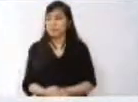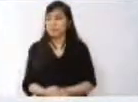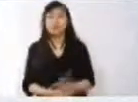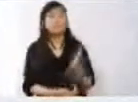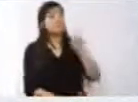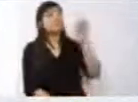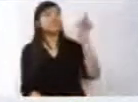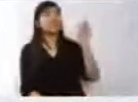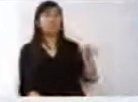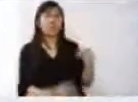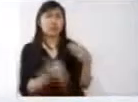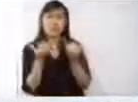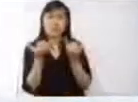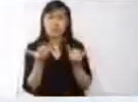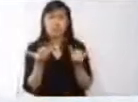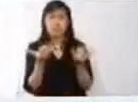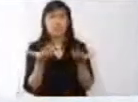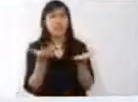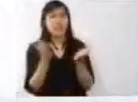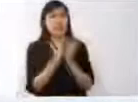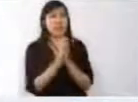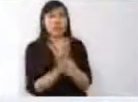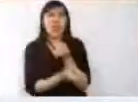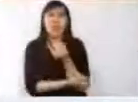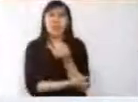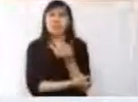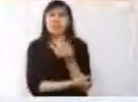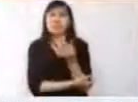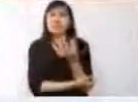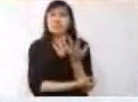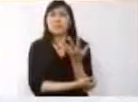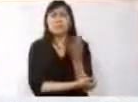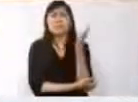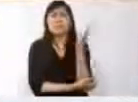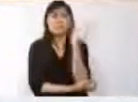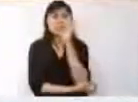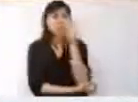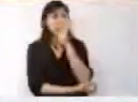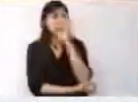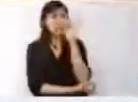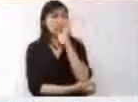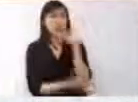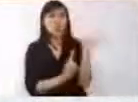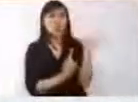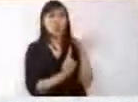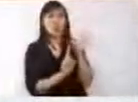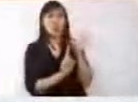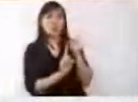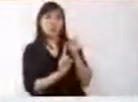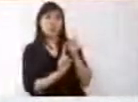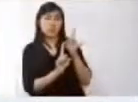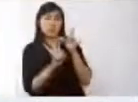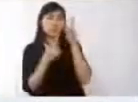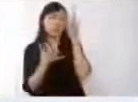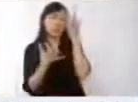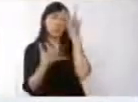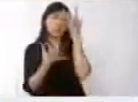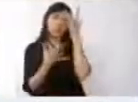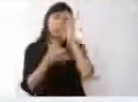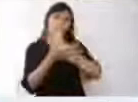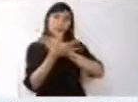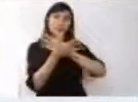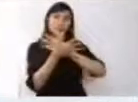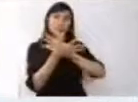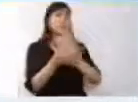day or two, may inaasahan po tayong may mga patuloy pa pong mani-discharge sa hospital na gumaling na po sa COVID-19.